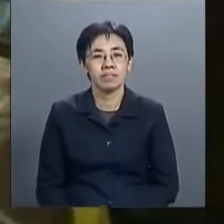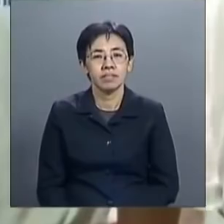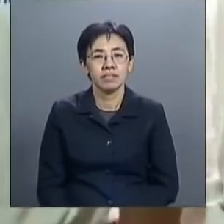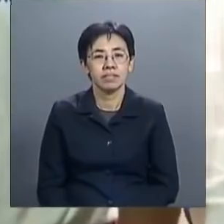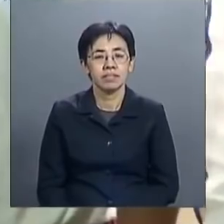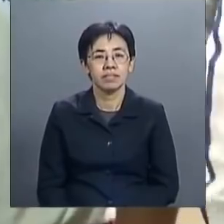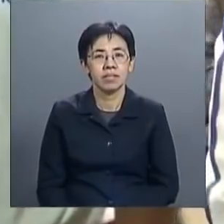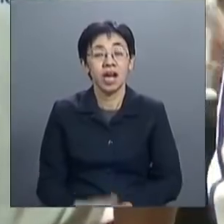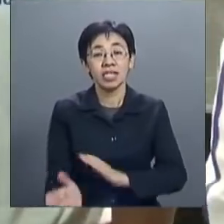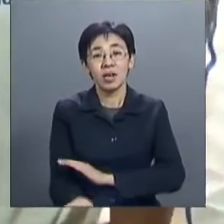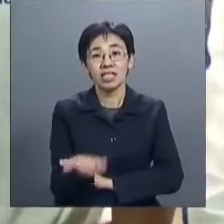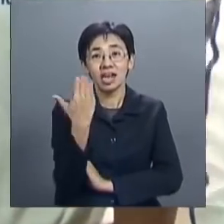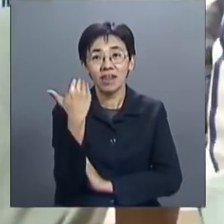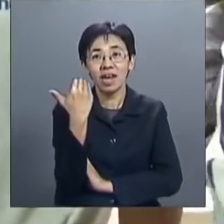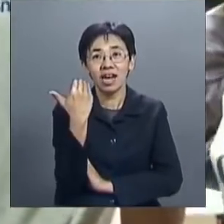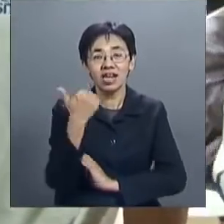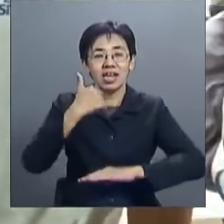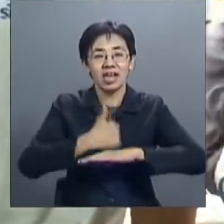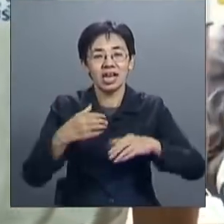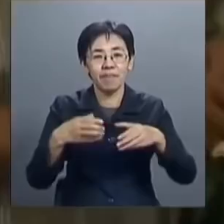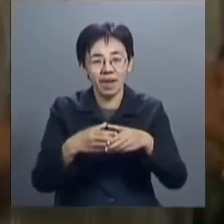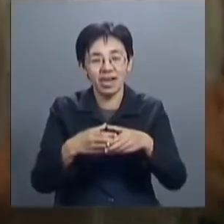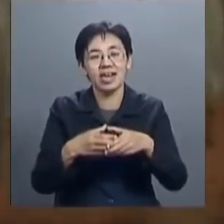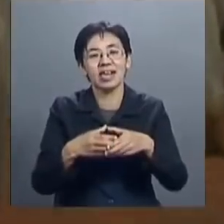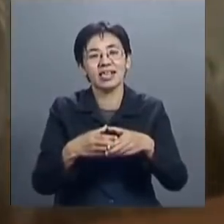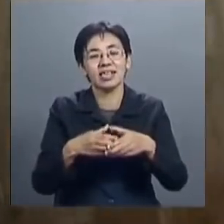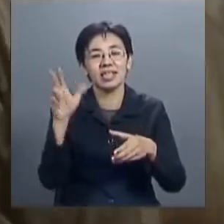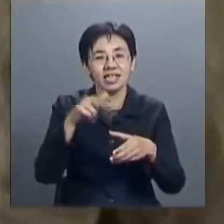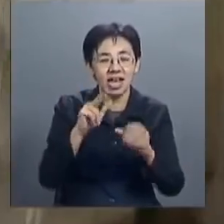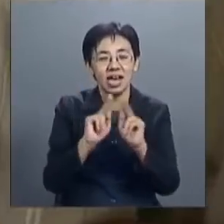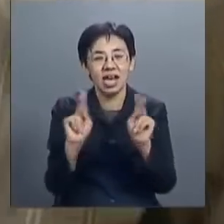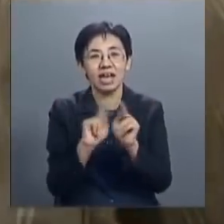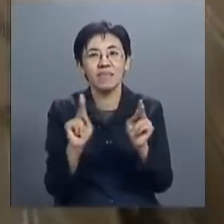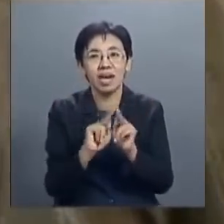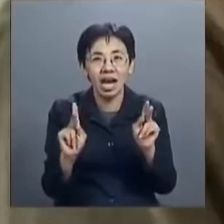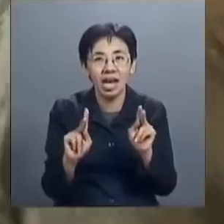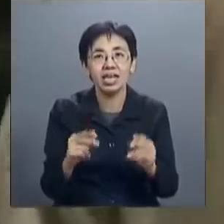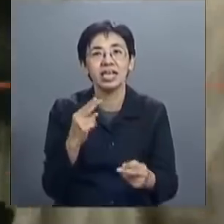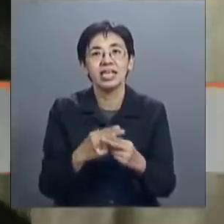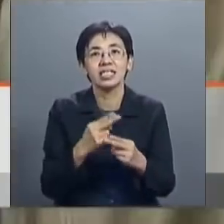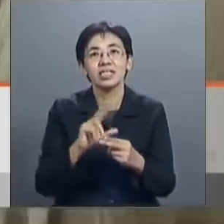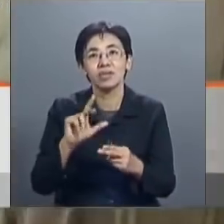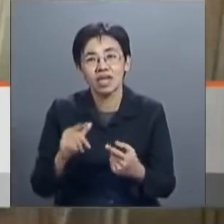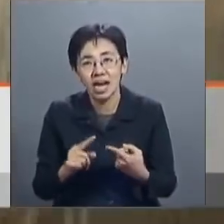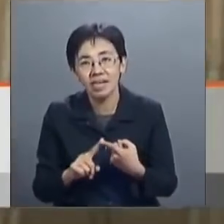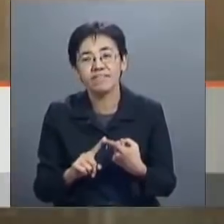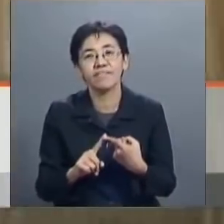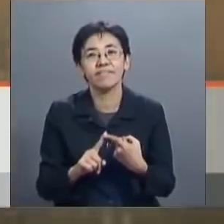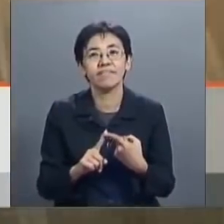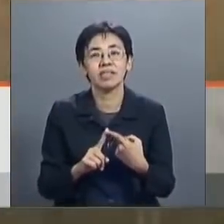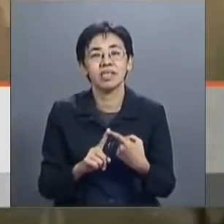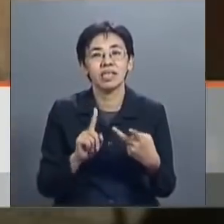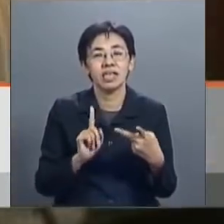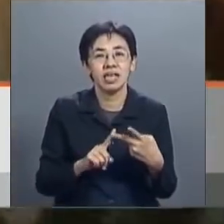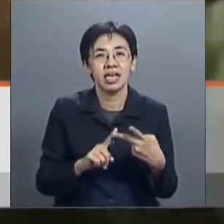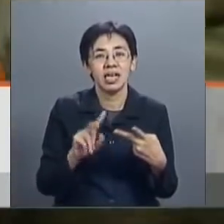ในช่วงเช้าที่ผ่านมานะคะแกนนำพรรคไทยรักษาชาติและกรรมการบริหารพรรคนะคะทั้งนายสุชาติธาราธรรมรงเวชนายมิ